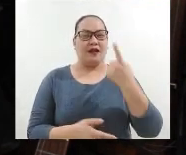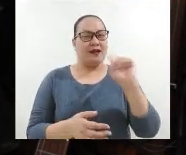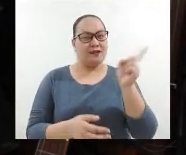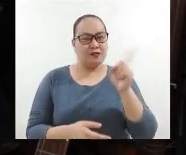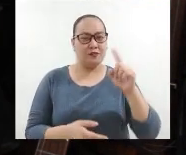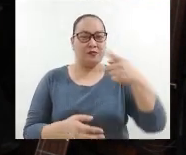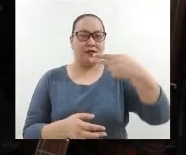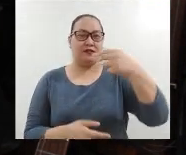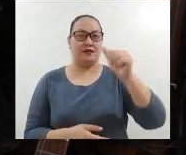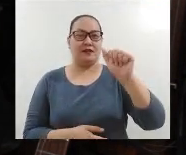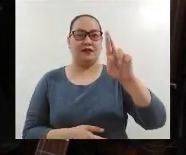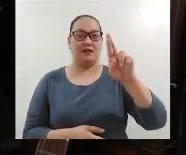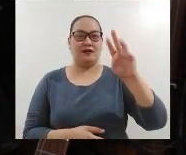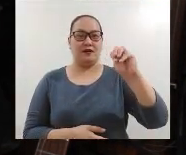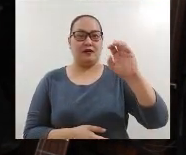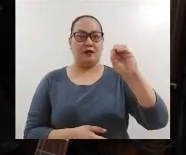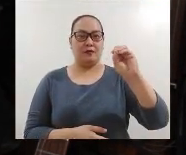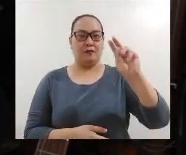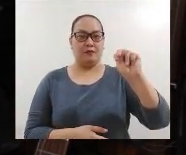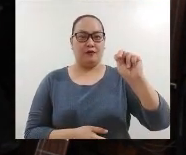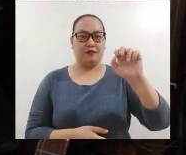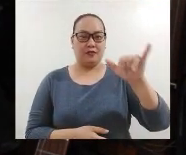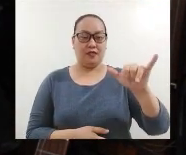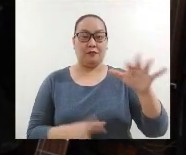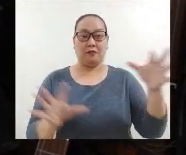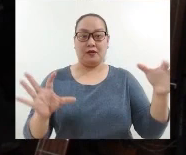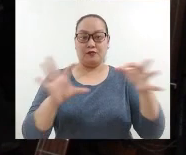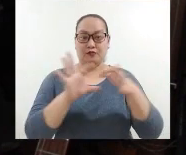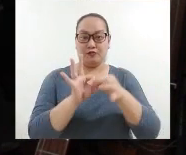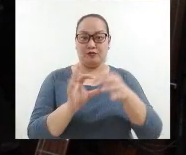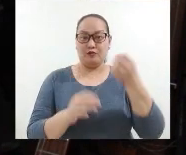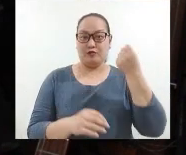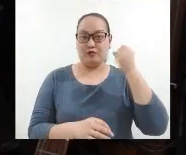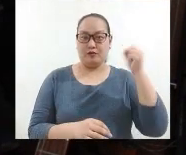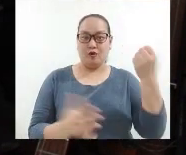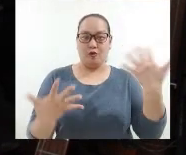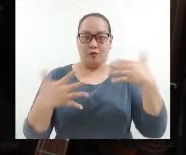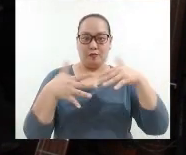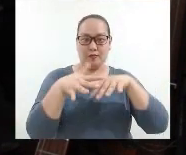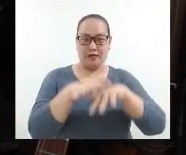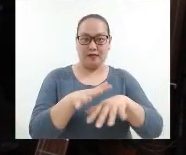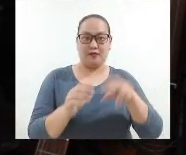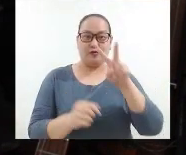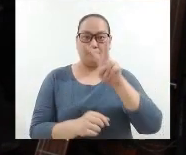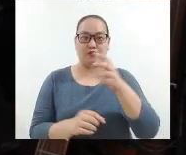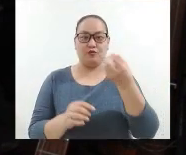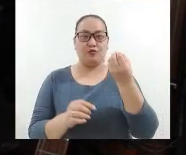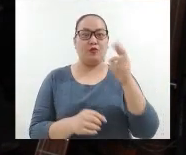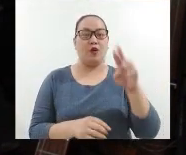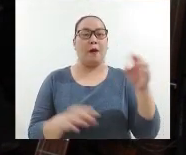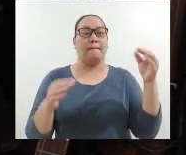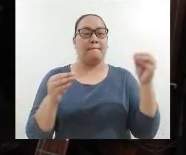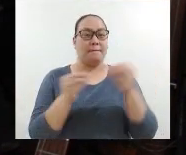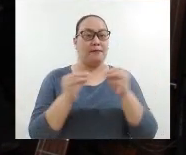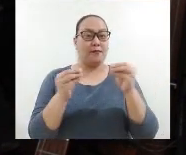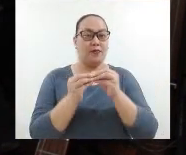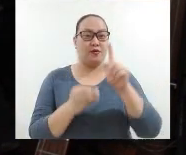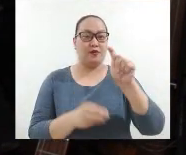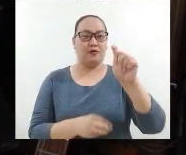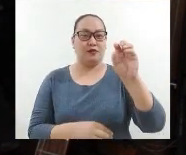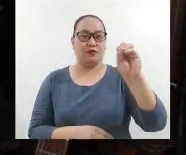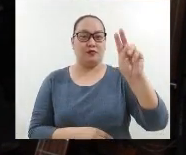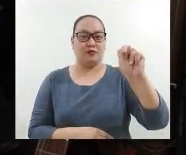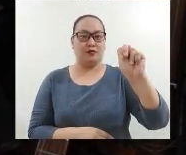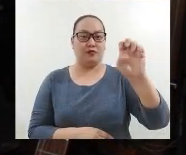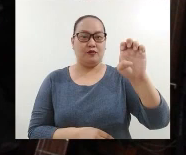Ang harmony ay ang pagkakasundo ng mga tunog. It is the blending of two or more tones. Each tone complements